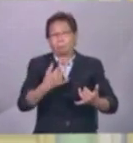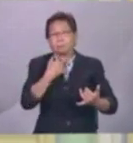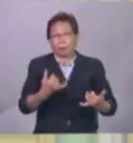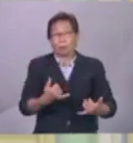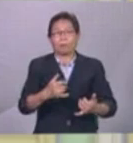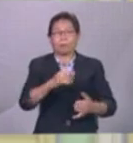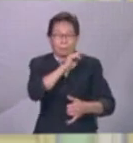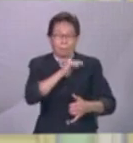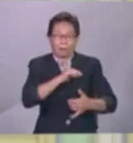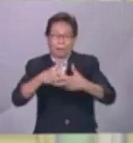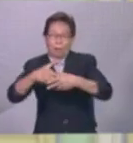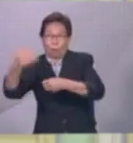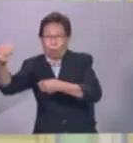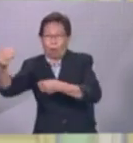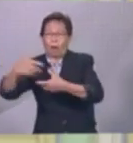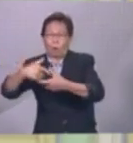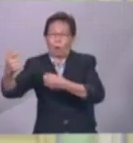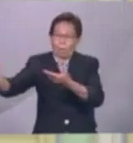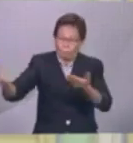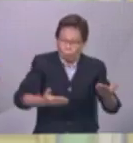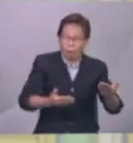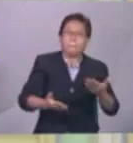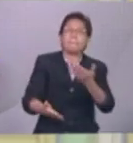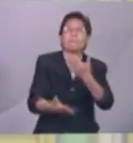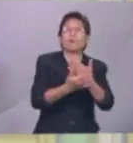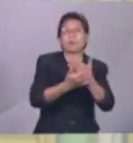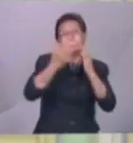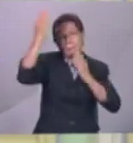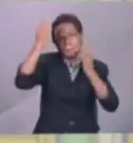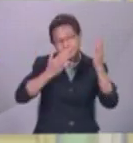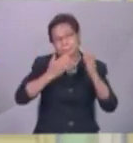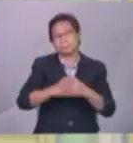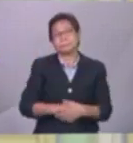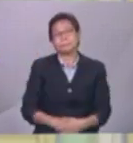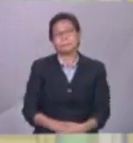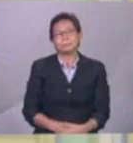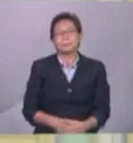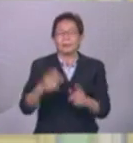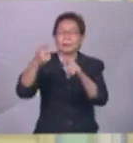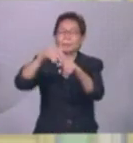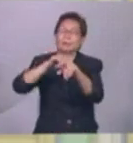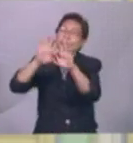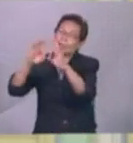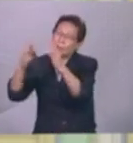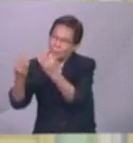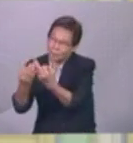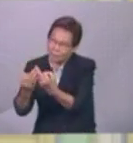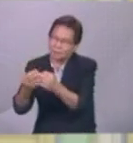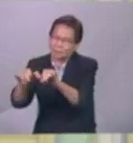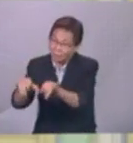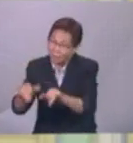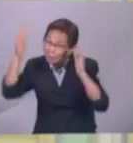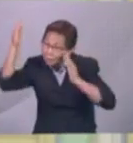Kementerian luwah untuk membawa pulang Mereka jadi kepada keluarga mereka yang berada di